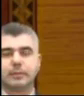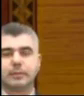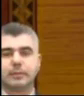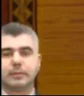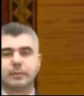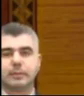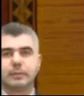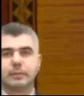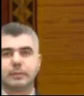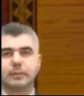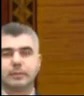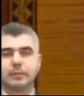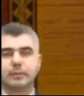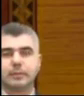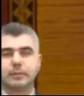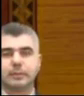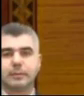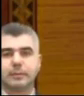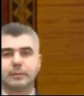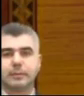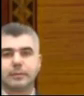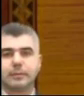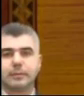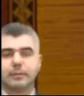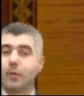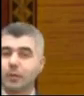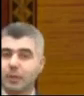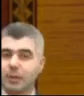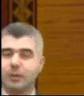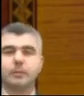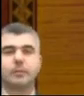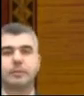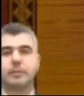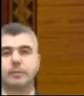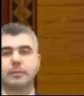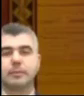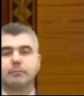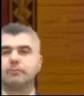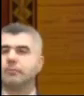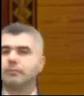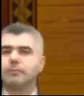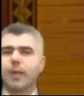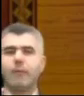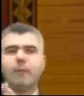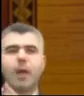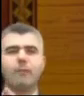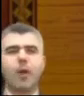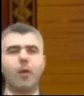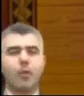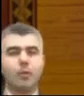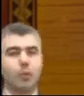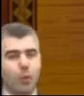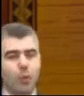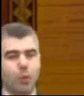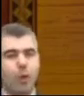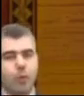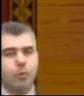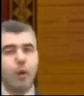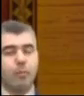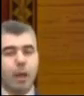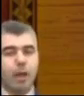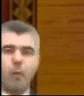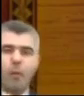بكل هذه المشاعر الجياشة من جديد في هذا المجال. نعم، في كل هذه المجالات وفي المجالات